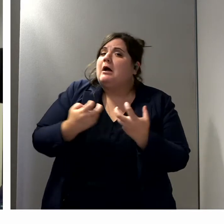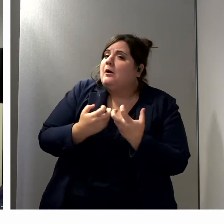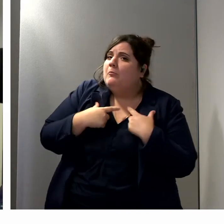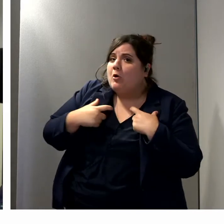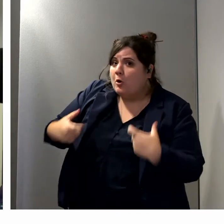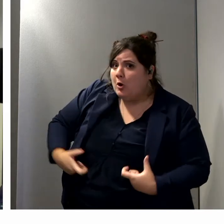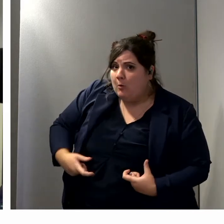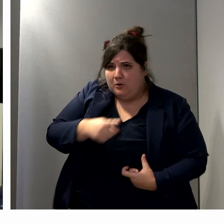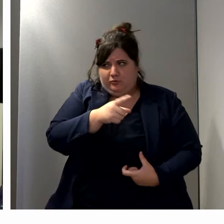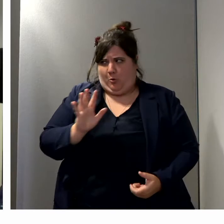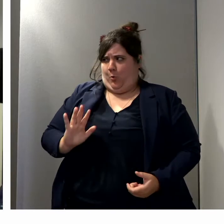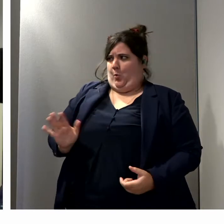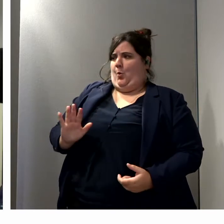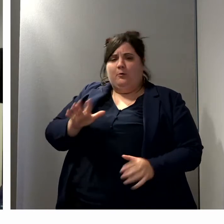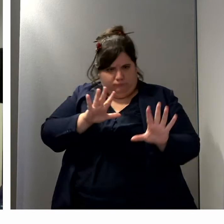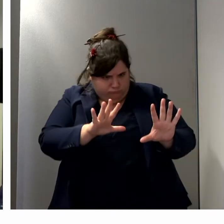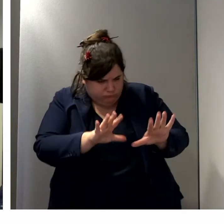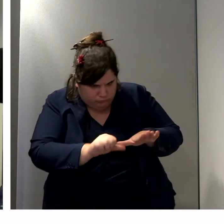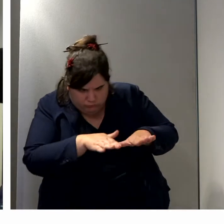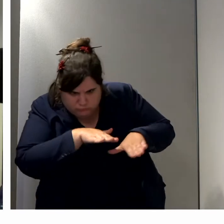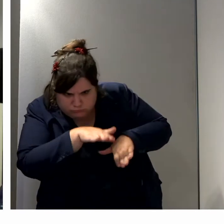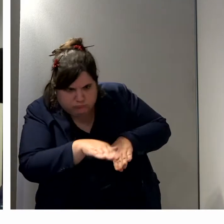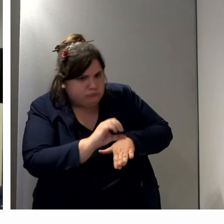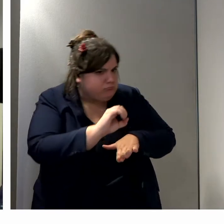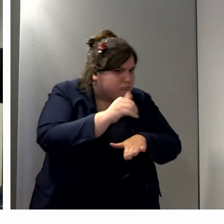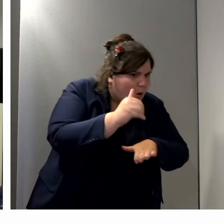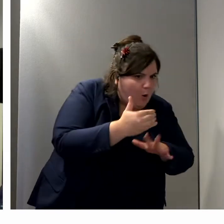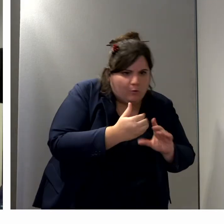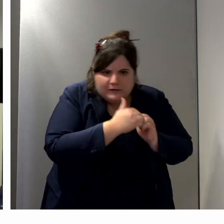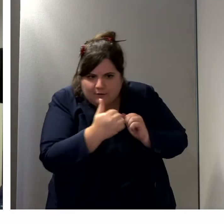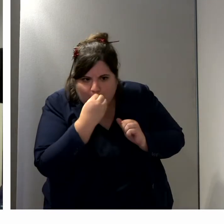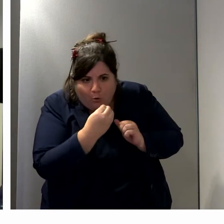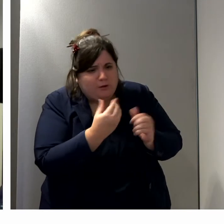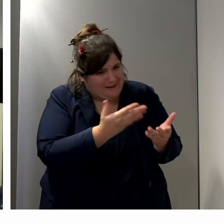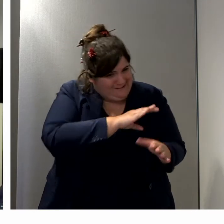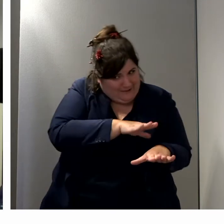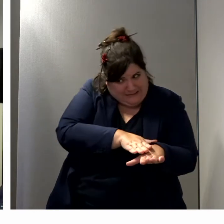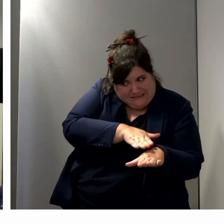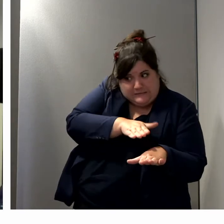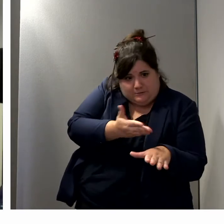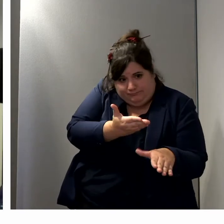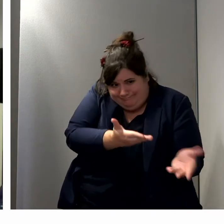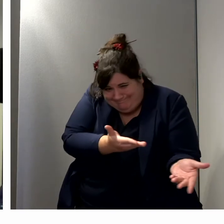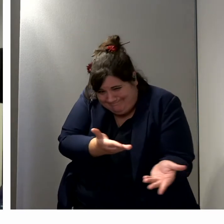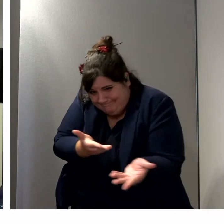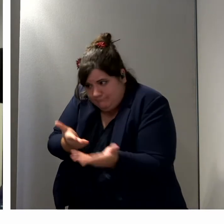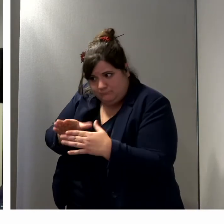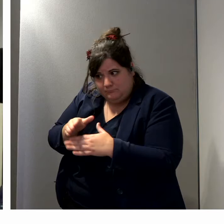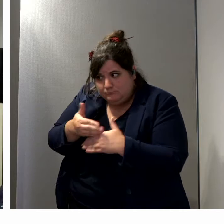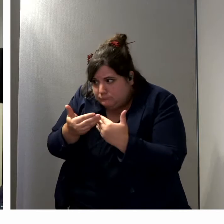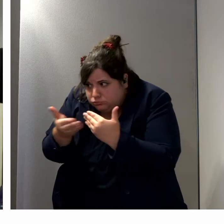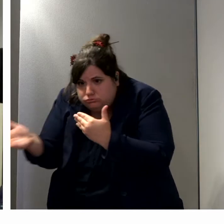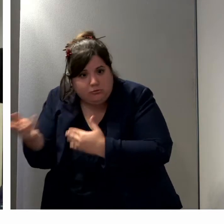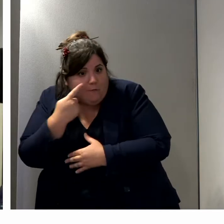peut-être pousser la porte d'un club, ou pour les joueurs e-sportifs, de passer de l'e-sport,